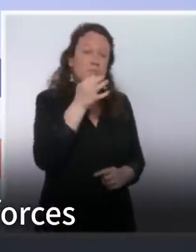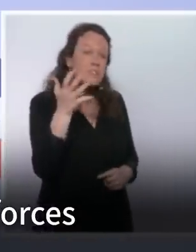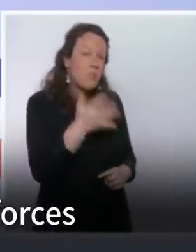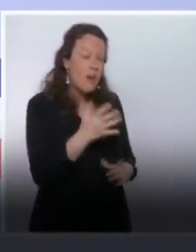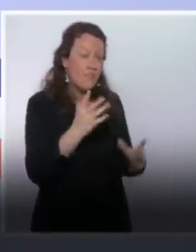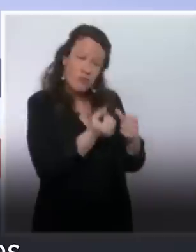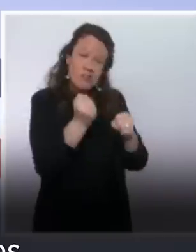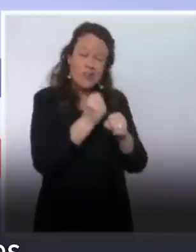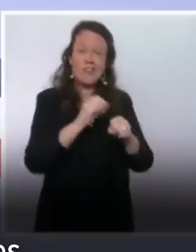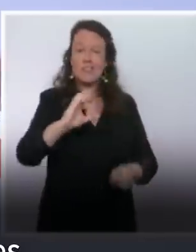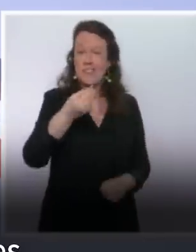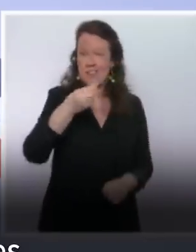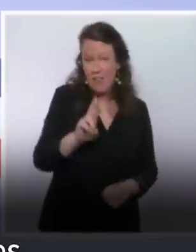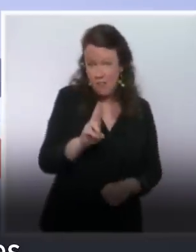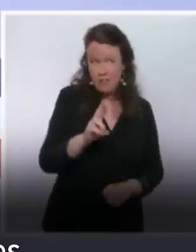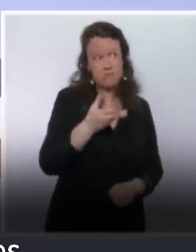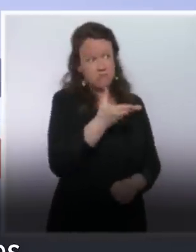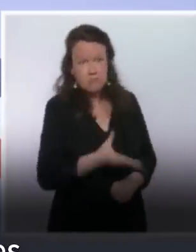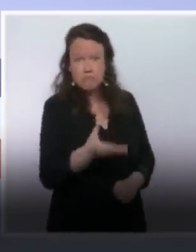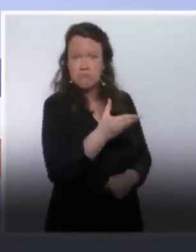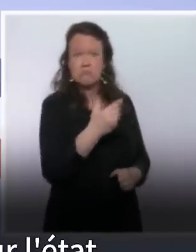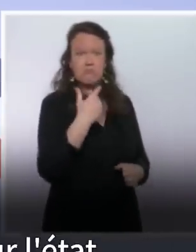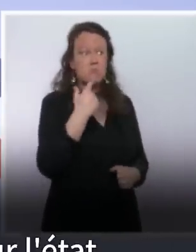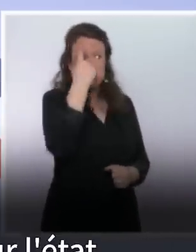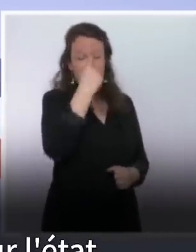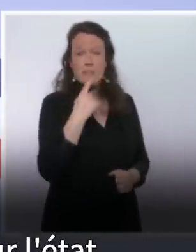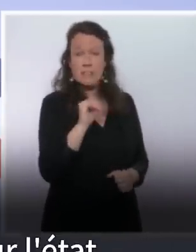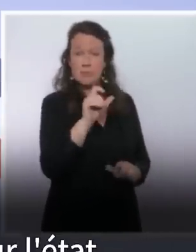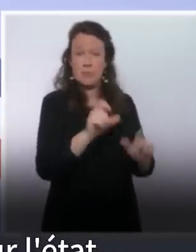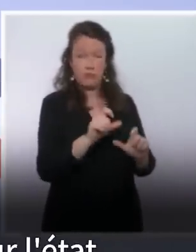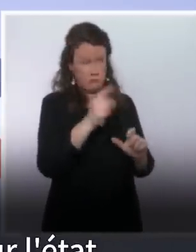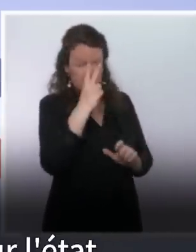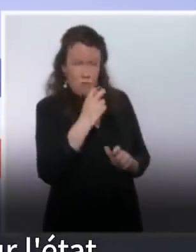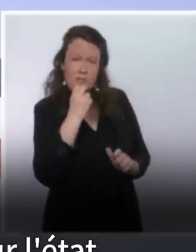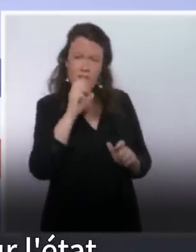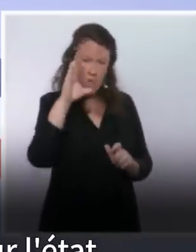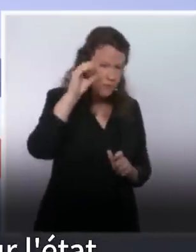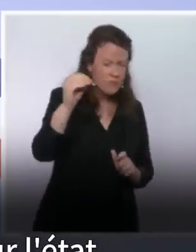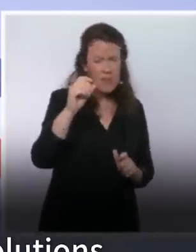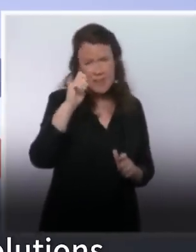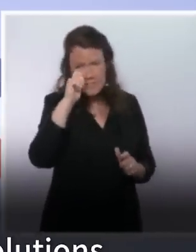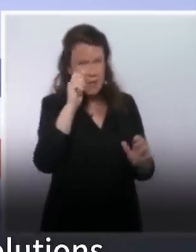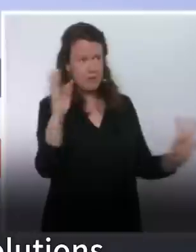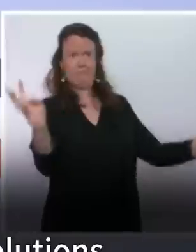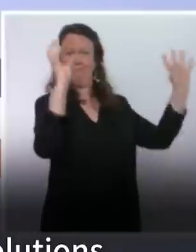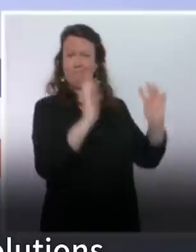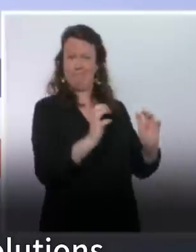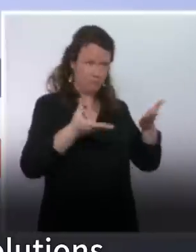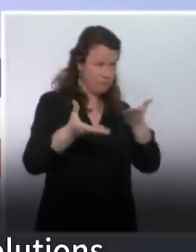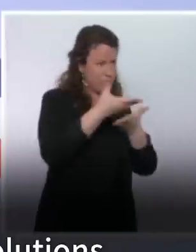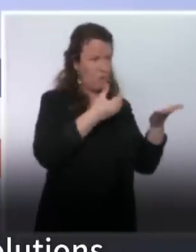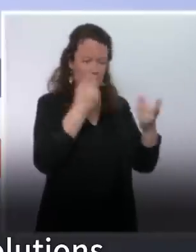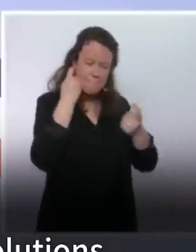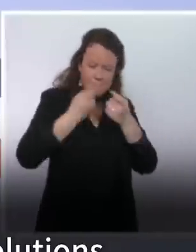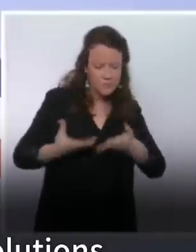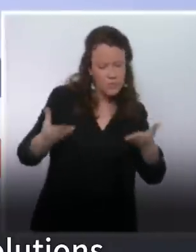vives de la nation, au niveau national et dans tous les territoires, de se rencontrer, de partager des diagnostics sur l'état du pays et de proposer et de